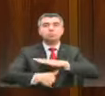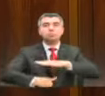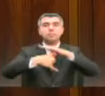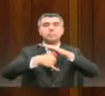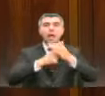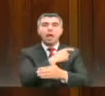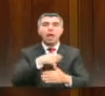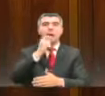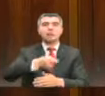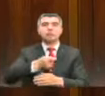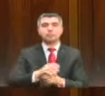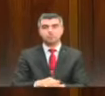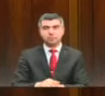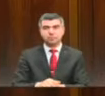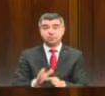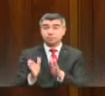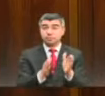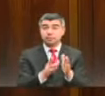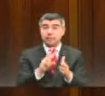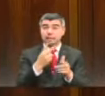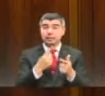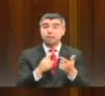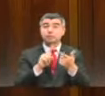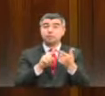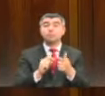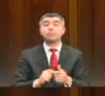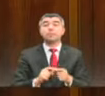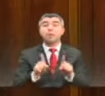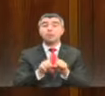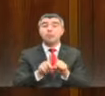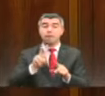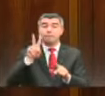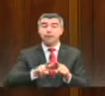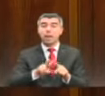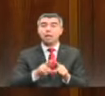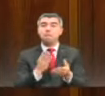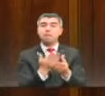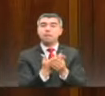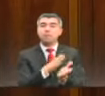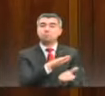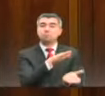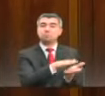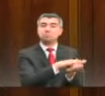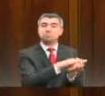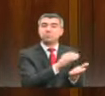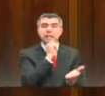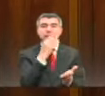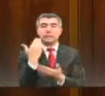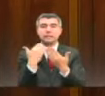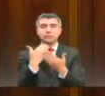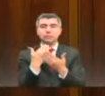القضائية. ب تحقيق فعالية القضاء ونجاعته عبر إجراءات